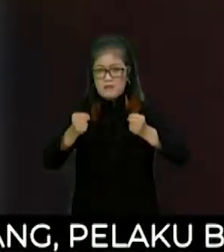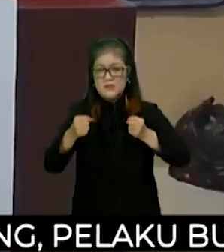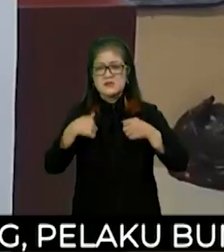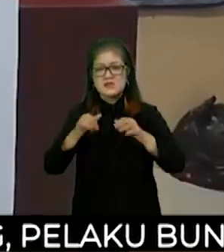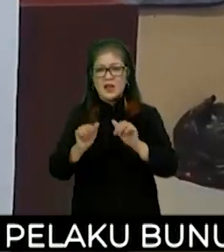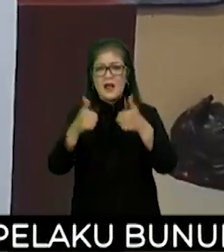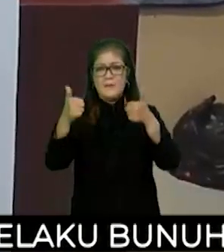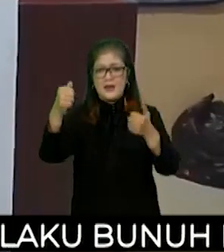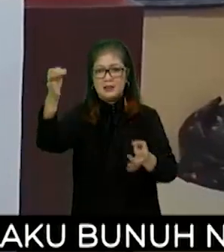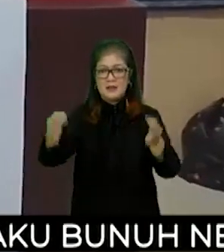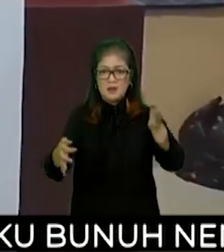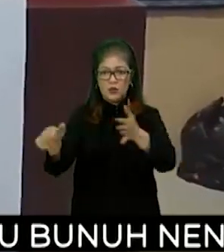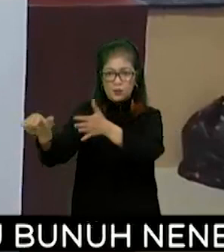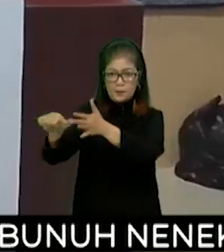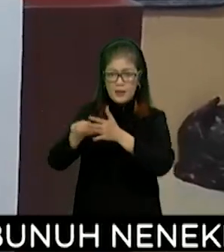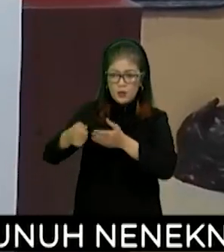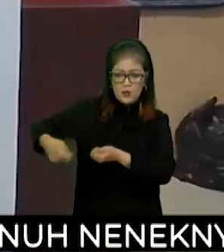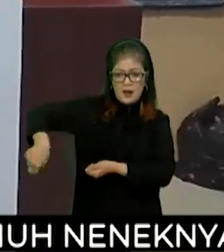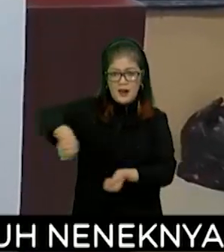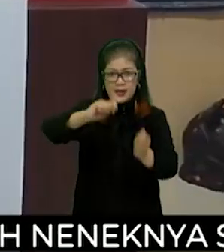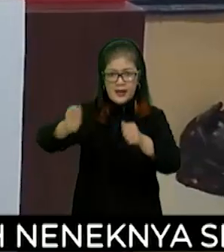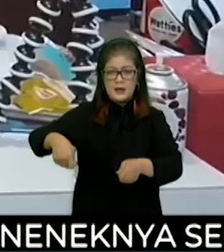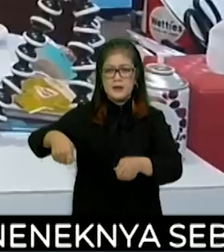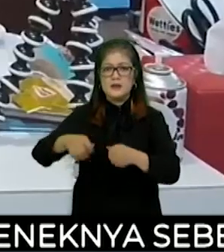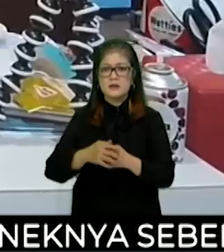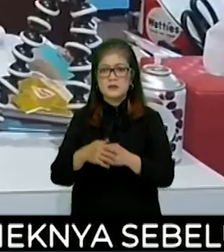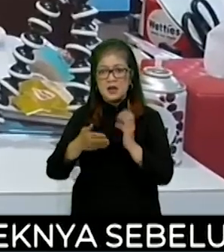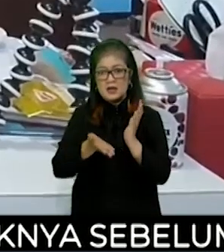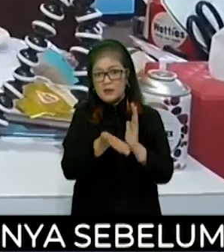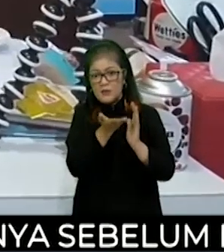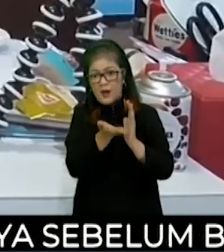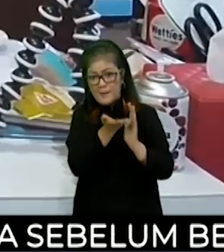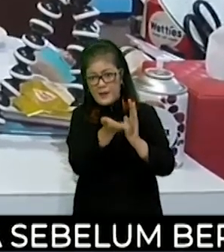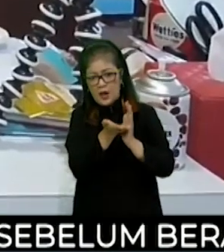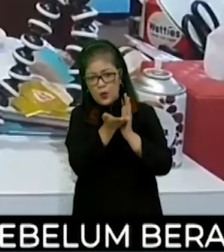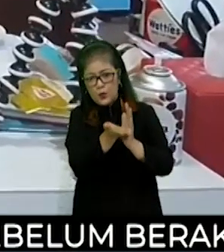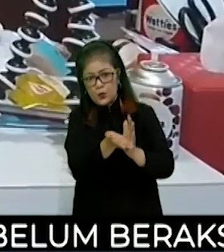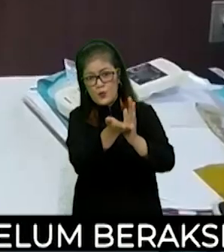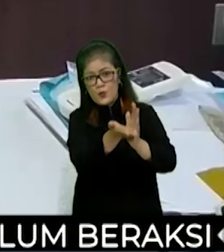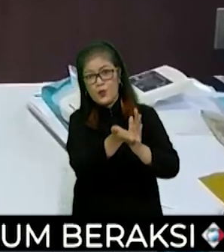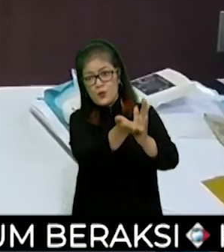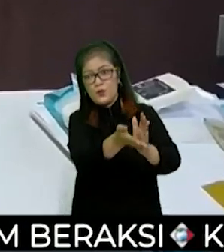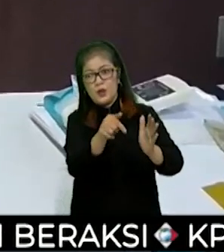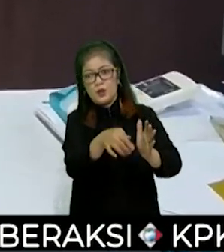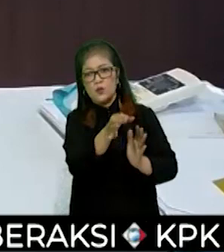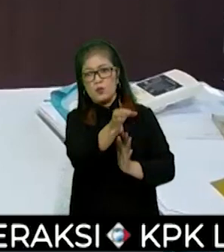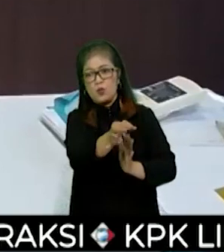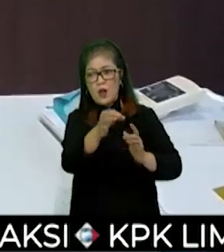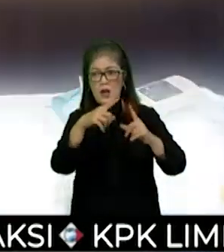ikan. Sebelumnya, KM Anugrah berlayar dari Pelabuhan Penarukan menuju Pelabuhan Batu Guluk, Pulau Arjasa, Kabupaten